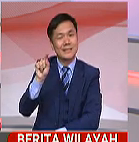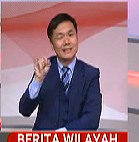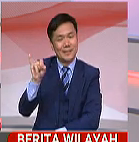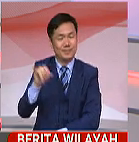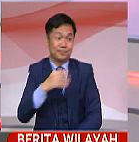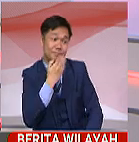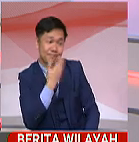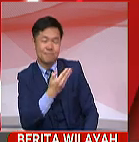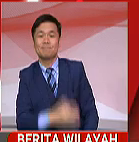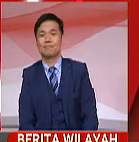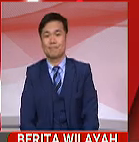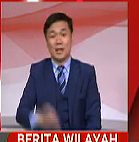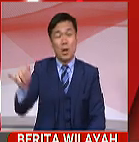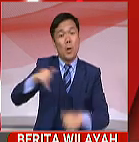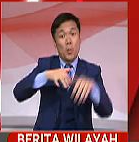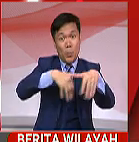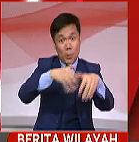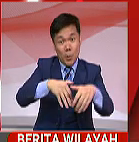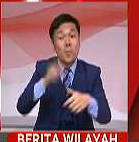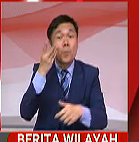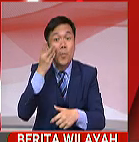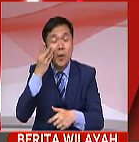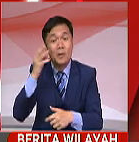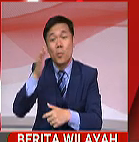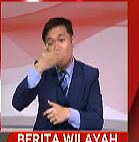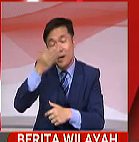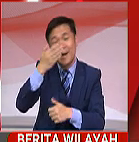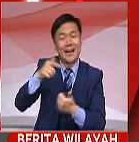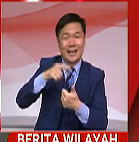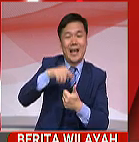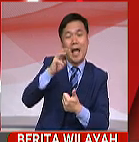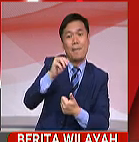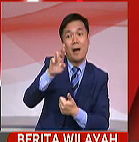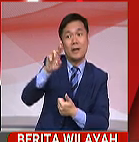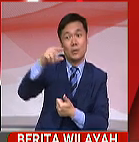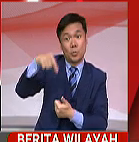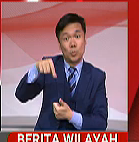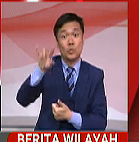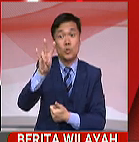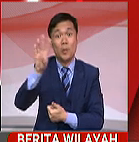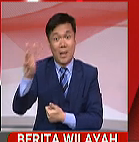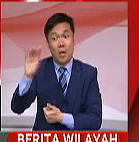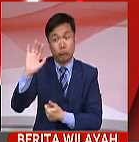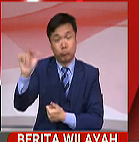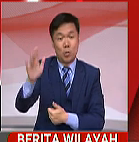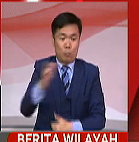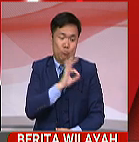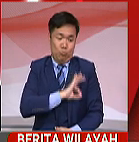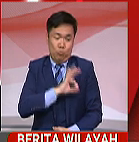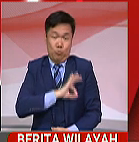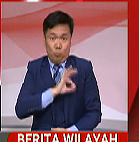Terima kasih. Projek penanaman padi wangi atau MRQ76 mampu menjana pendapatan golongan